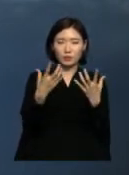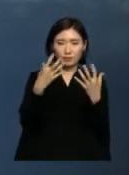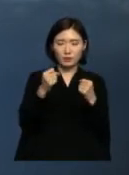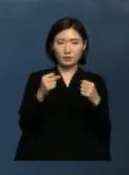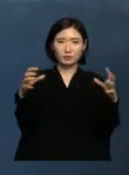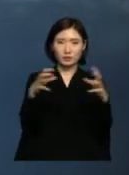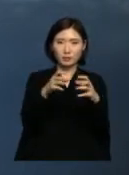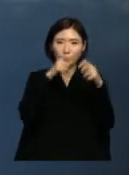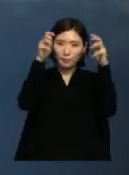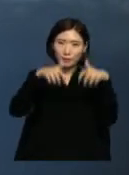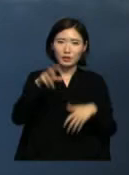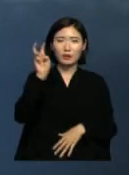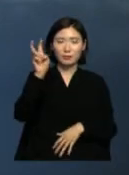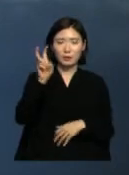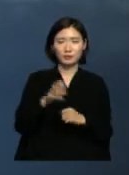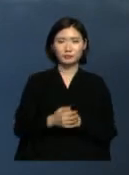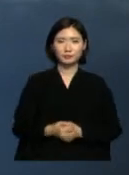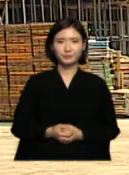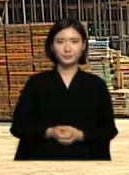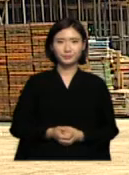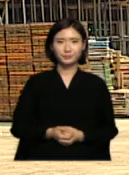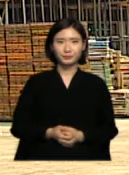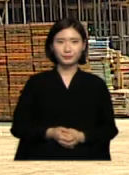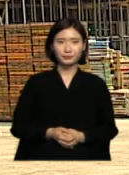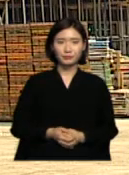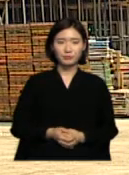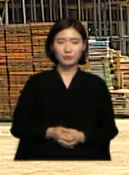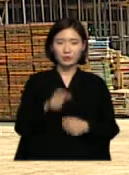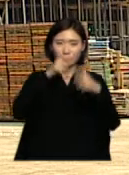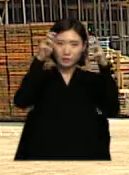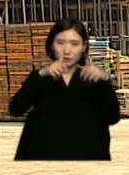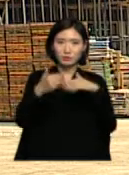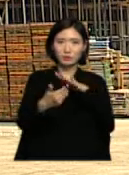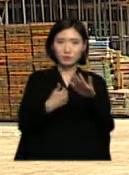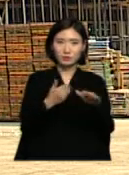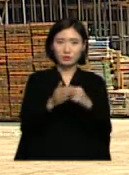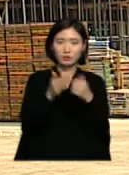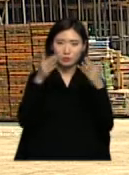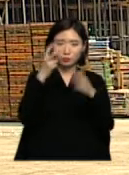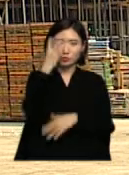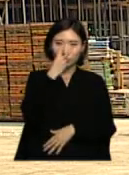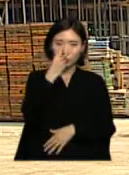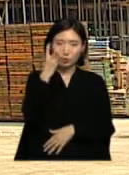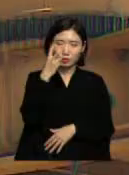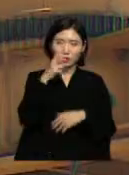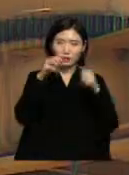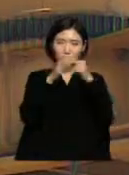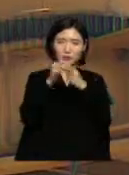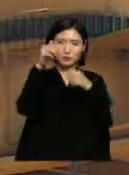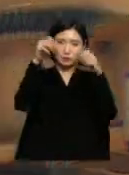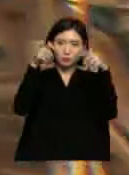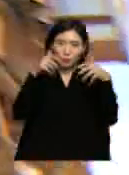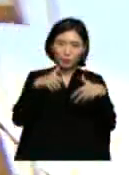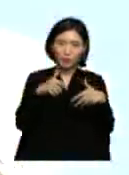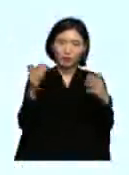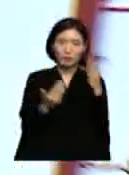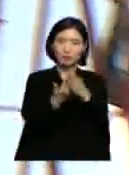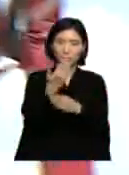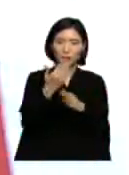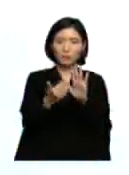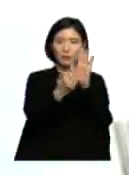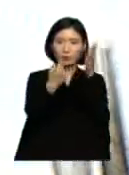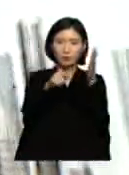양의 비가 내릴 것으로 예상되고 있습니다. 장마철을 앞두고 집중호우 때마다 되풀이되는 사건 사고를 막기